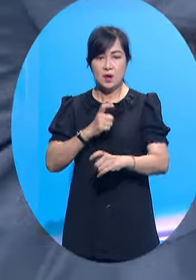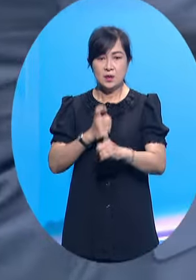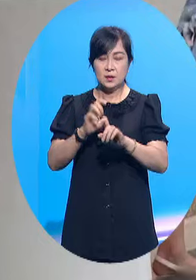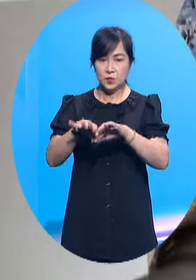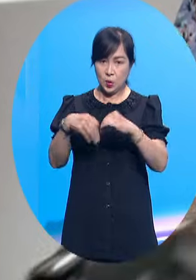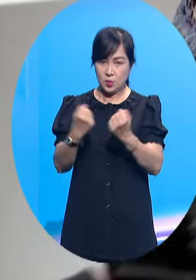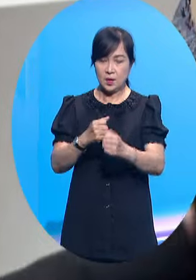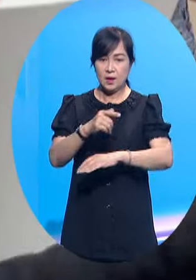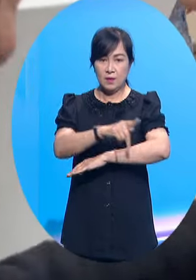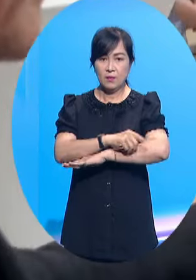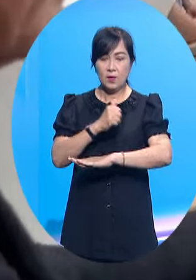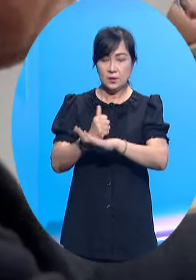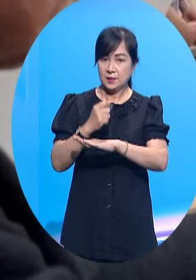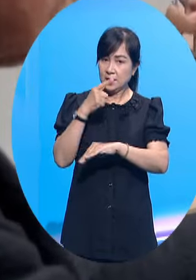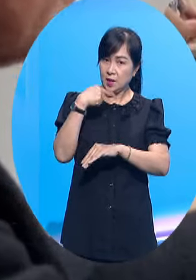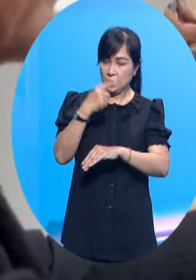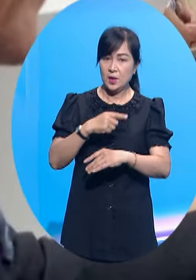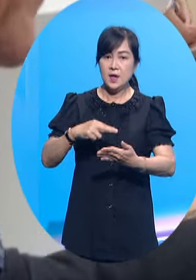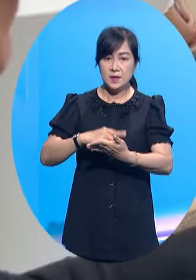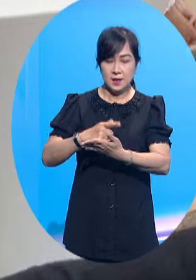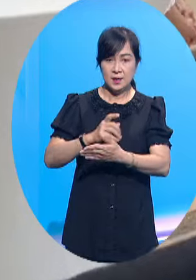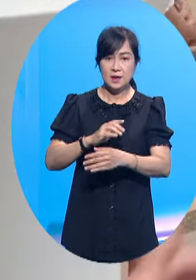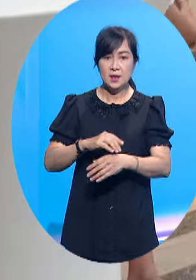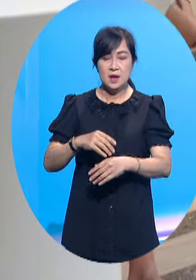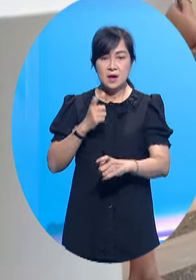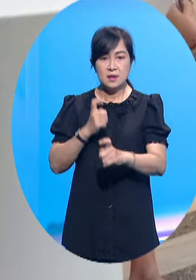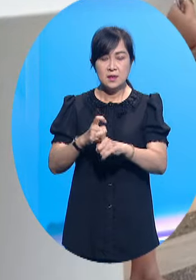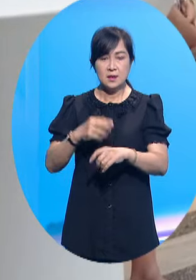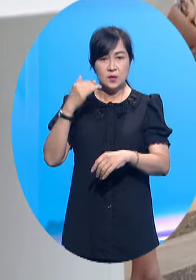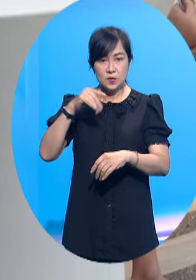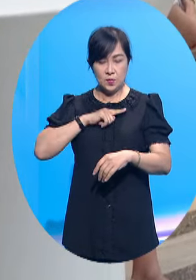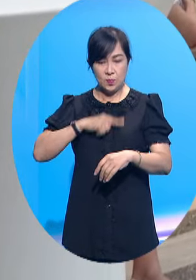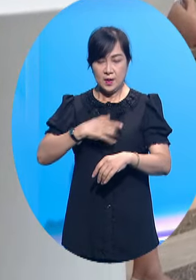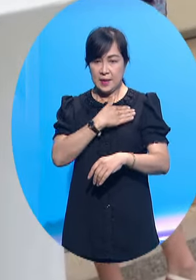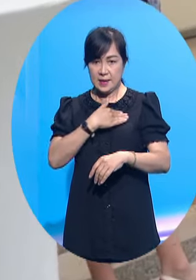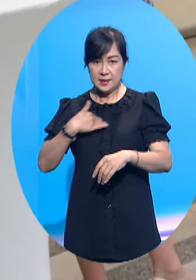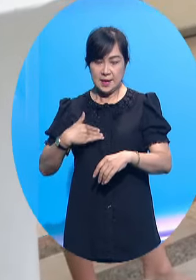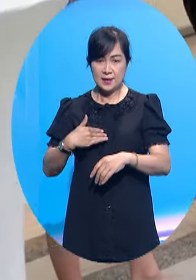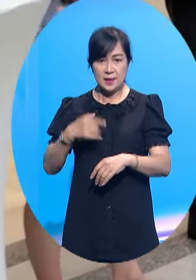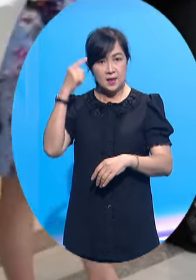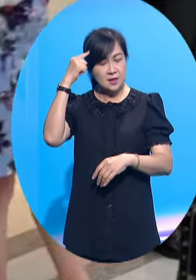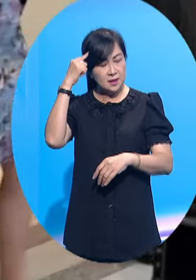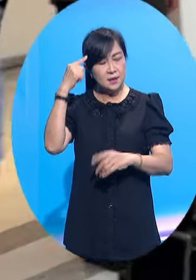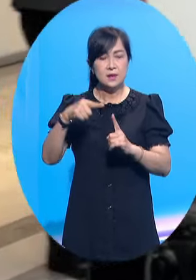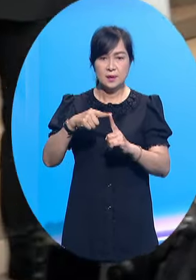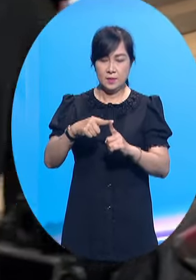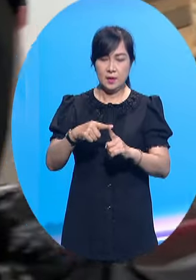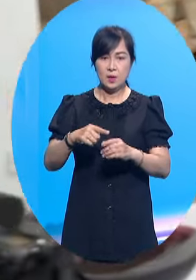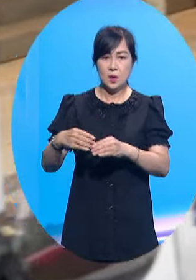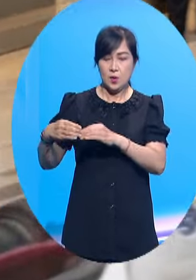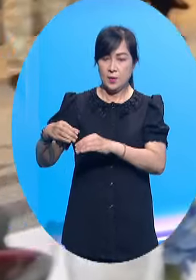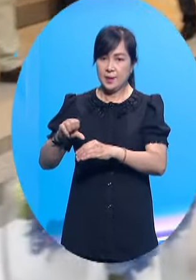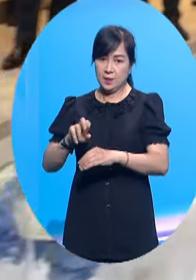chức, Phó Thủ tướng Habeck nhấn mạnh, chiến lược của Berlin với Bắc Kinh phải bao gồm một kế hoạch dài hạn hơn và tính tới cách tiếp cận của toàn khối